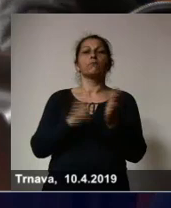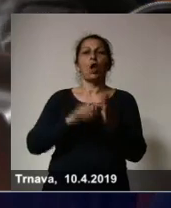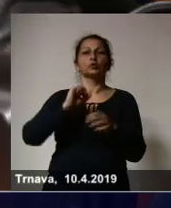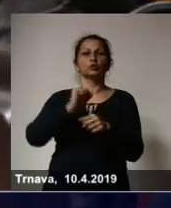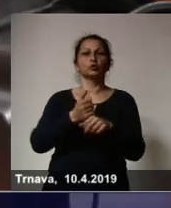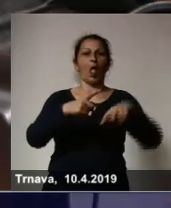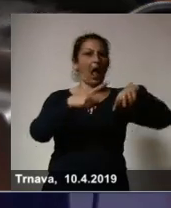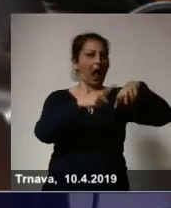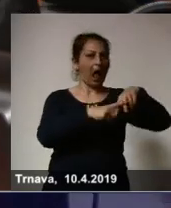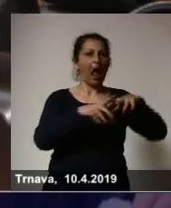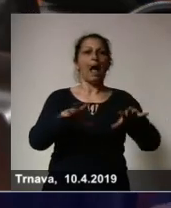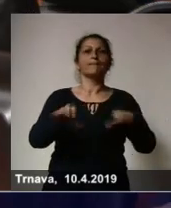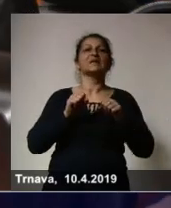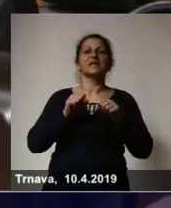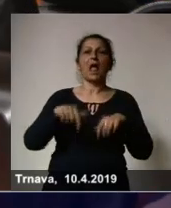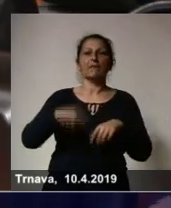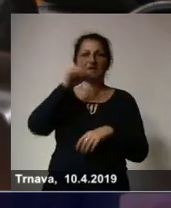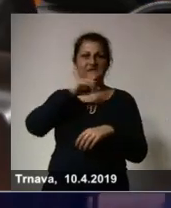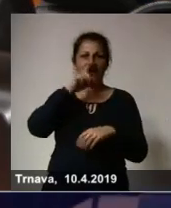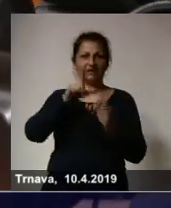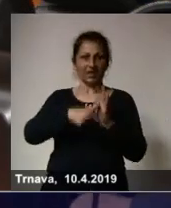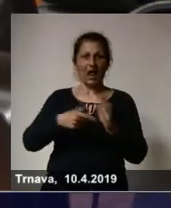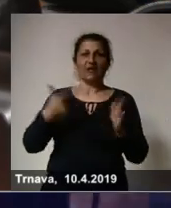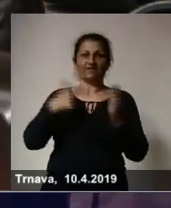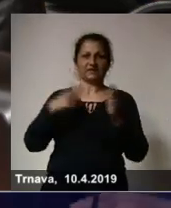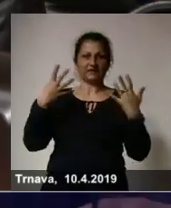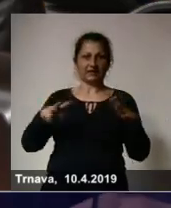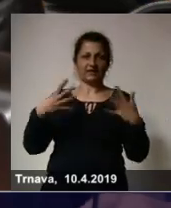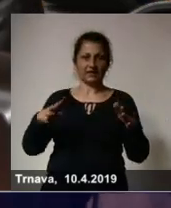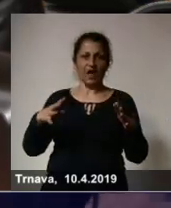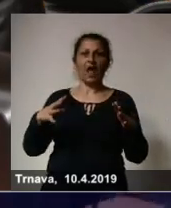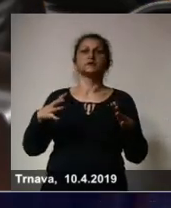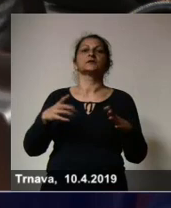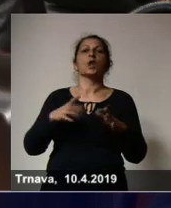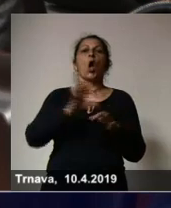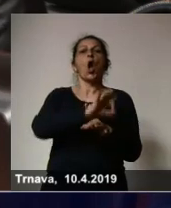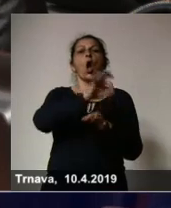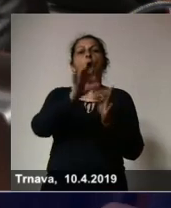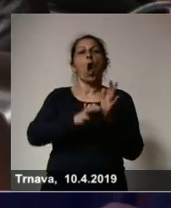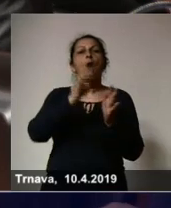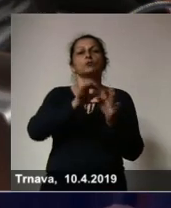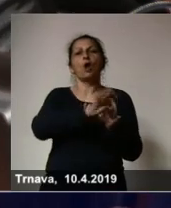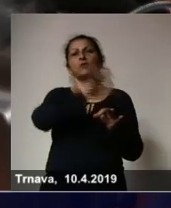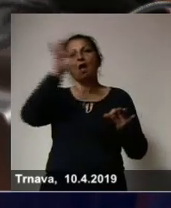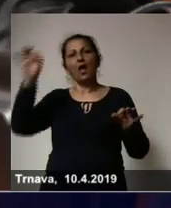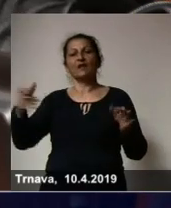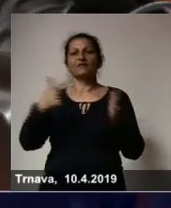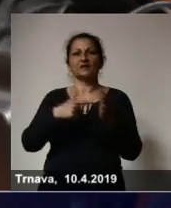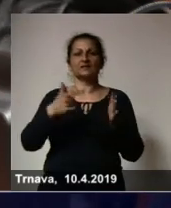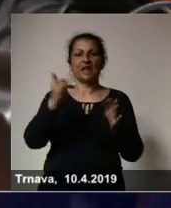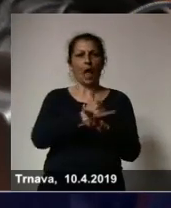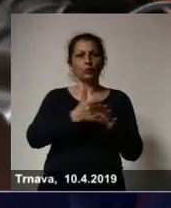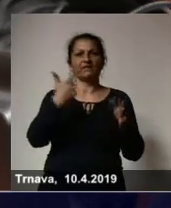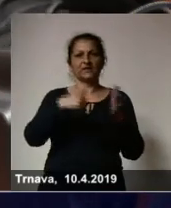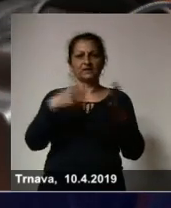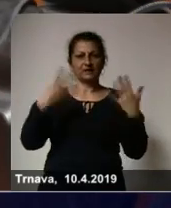daňových príjmoch TTSK za január-február 2019. Za obdobie január-február 2019 bola skutočnosť výberu daňových